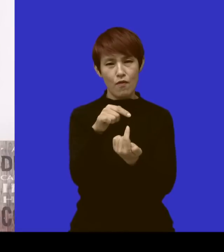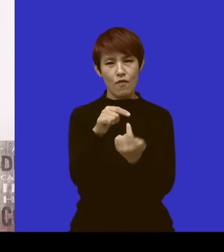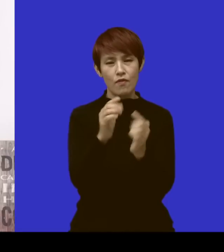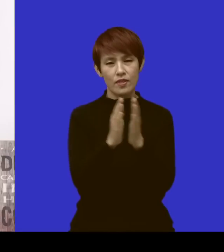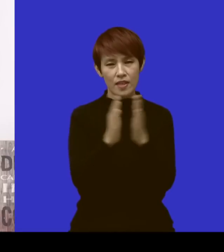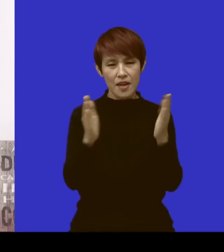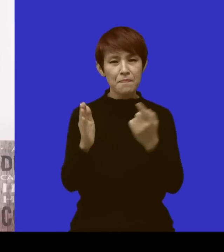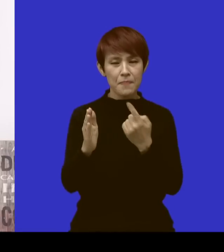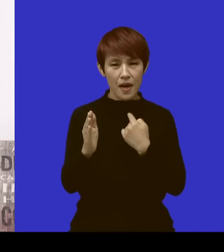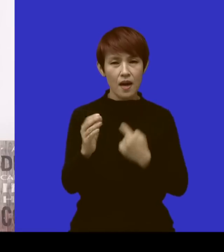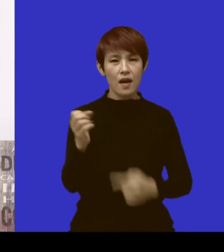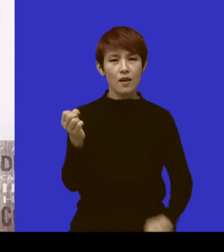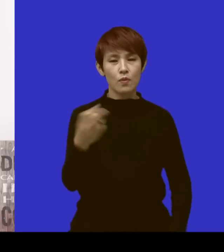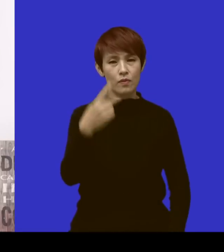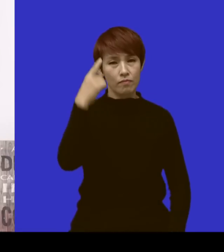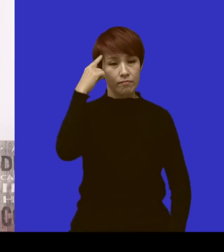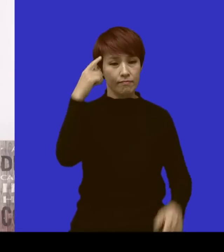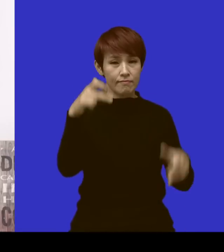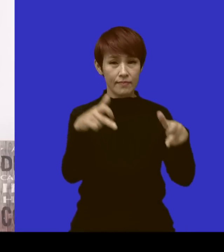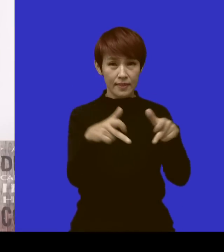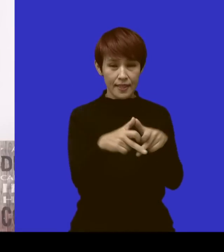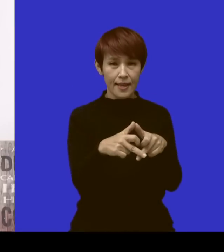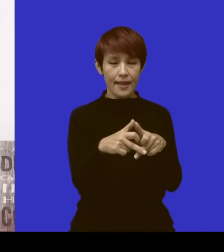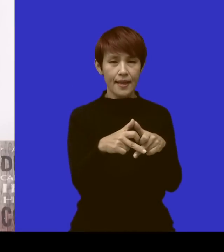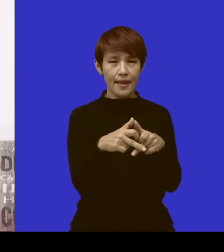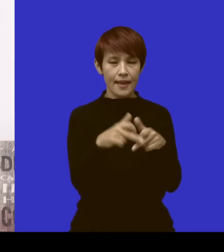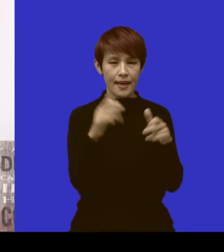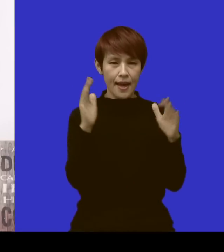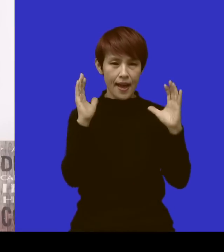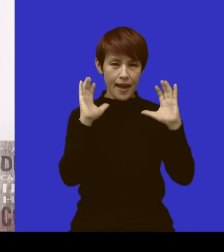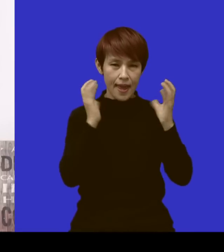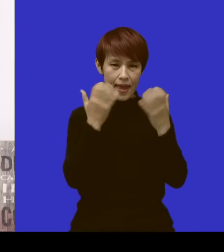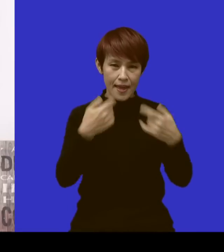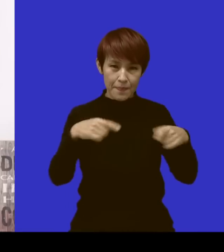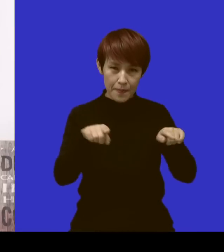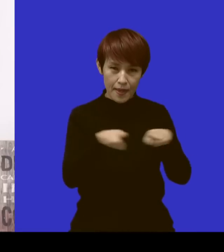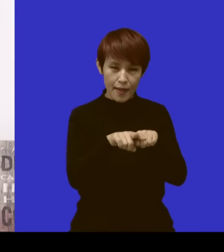아이들도 발달장애인 아이들도 함께 했으면 좋겠다는 마음에서